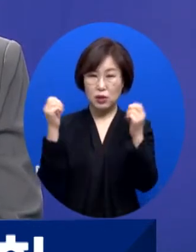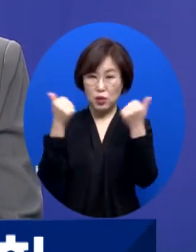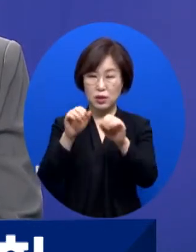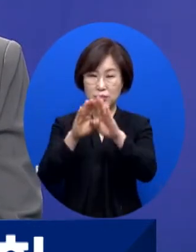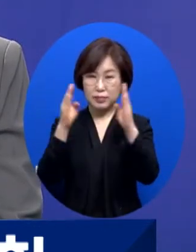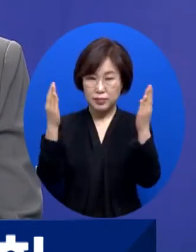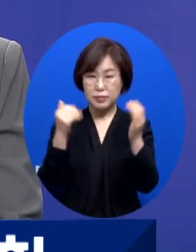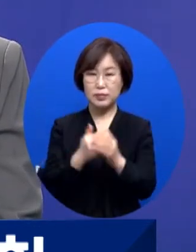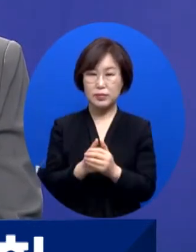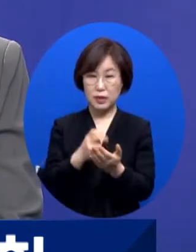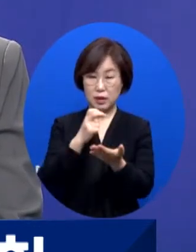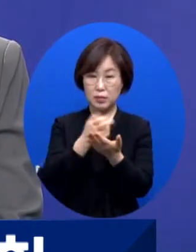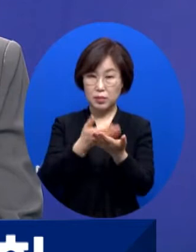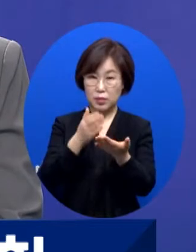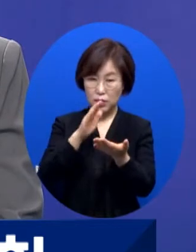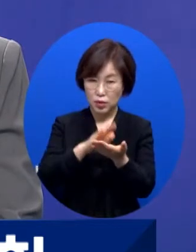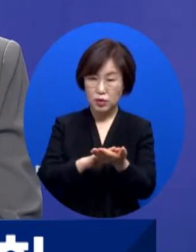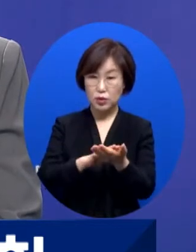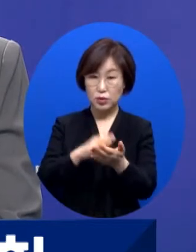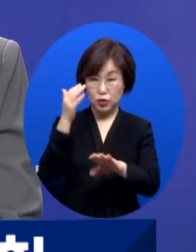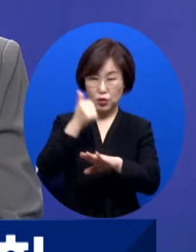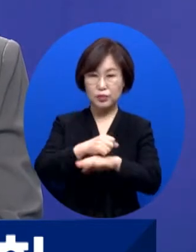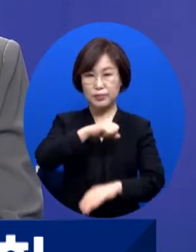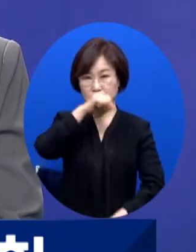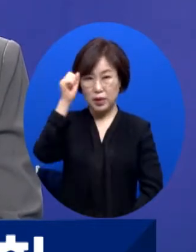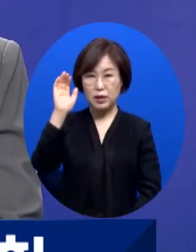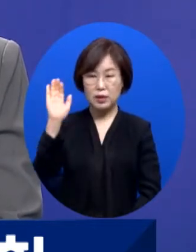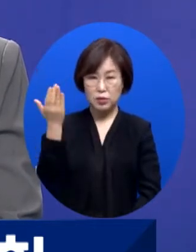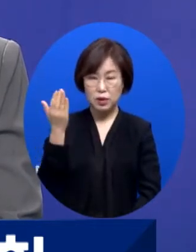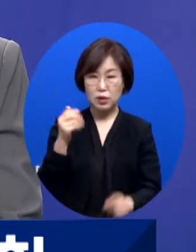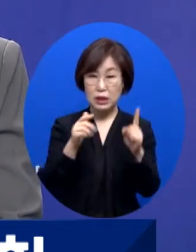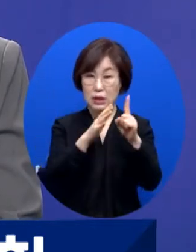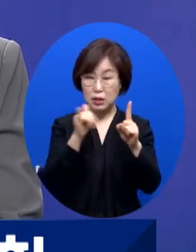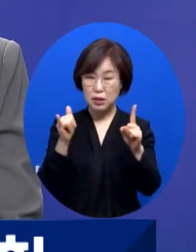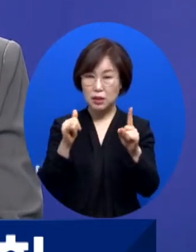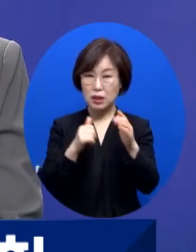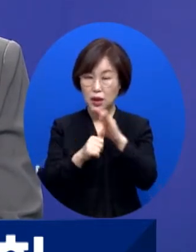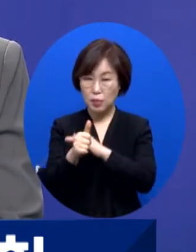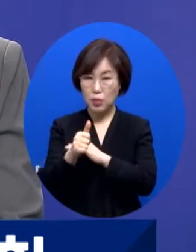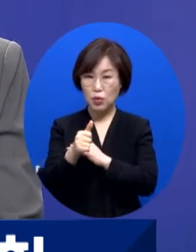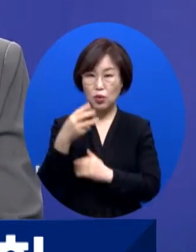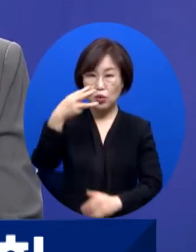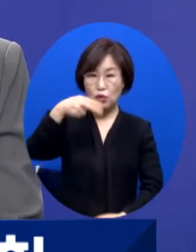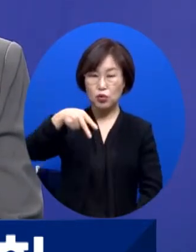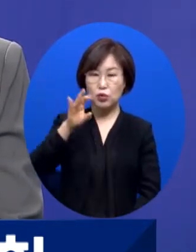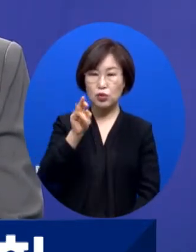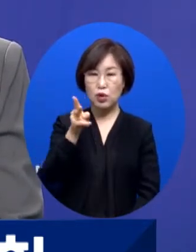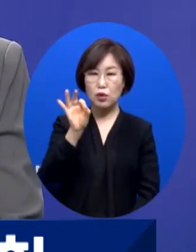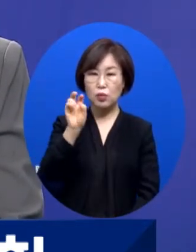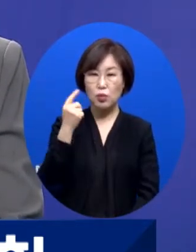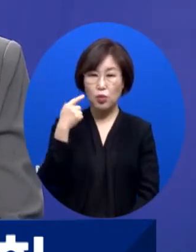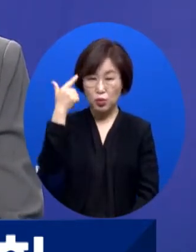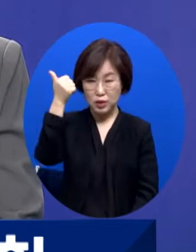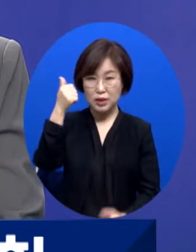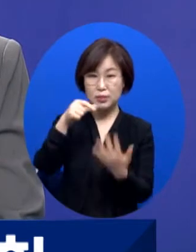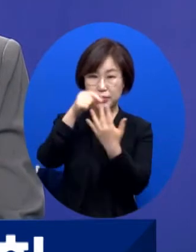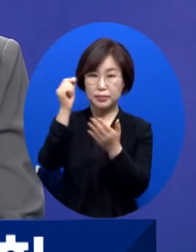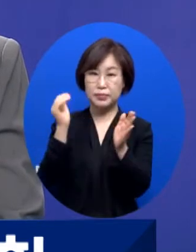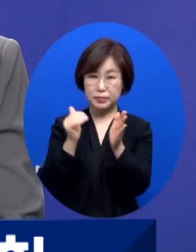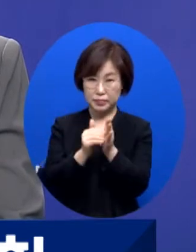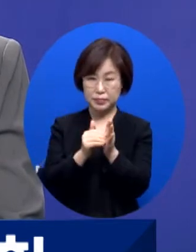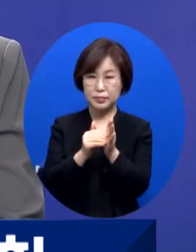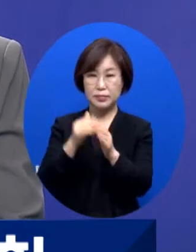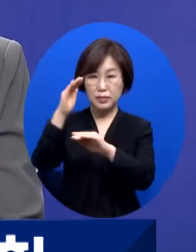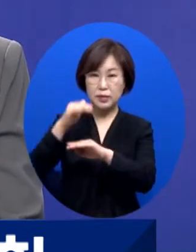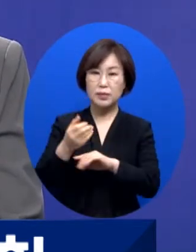상임회장단이 올린 정관 개정안은 결국 통과됐으며 1인 대표회장의 예장통합 류영모 목사를 선출했습니다. 최대진